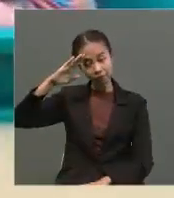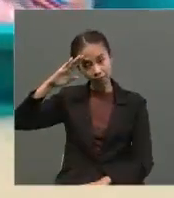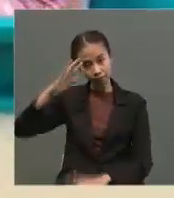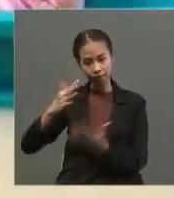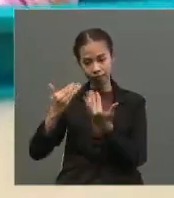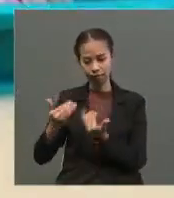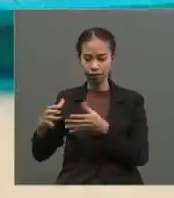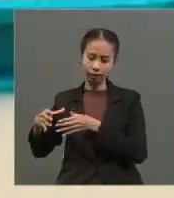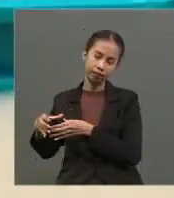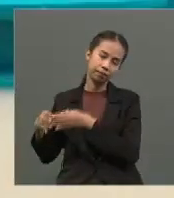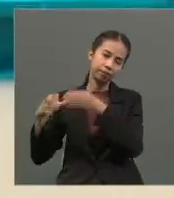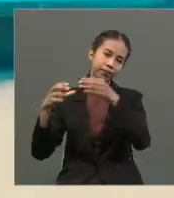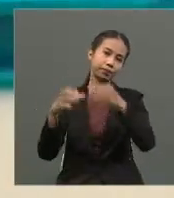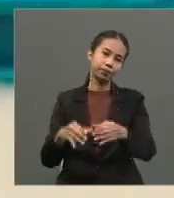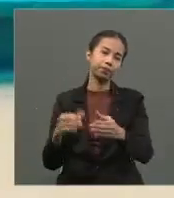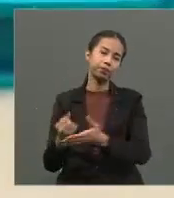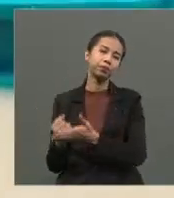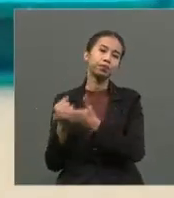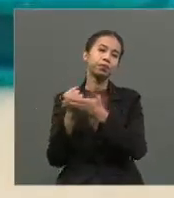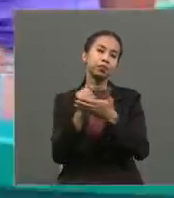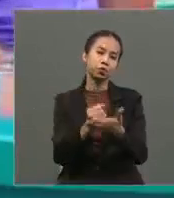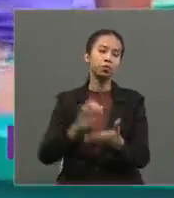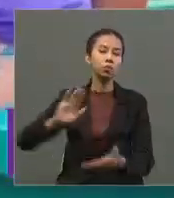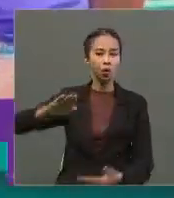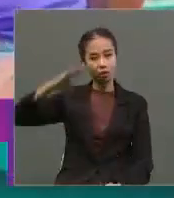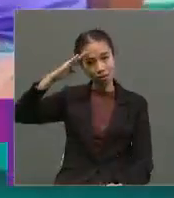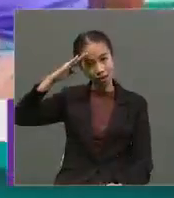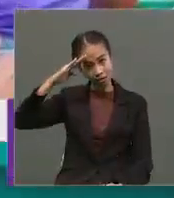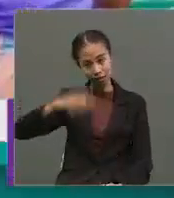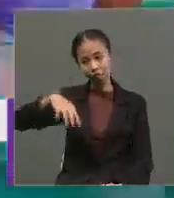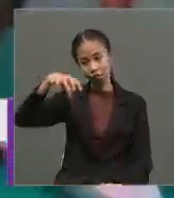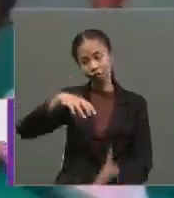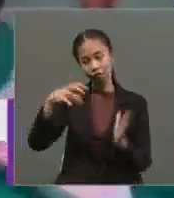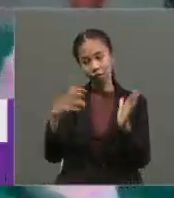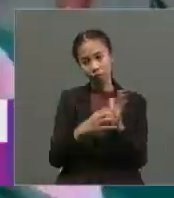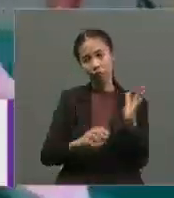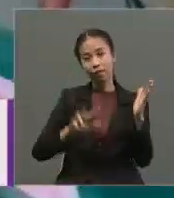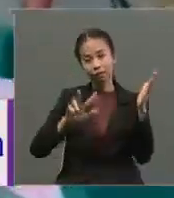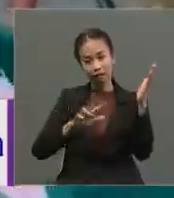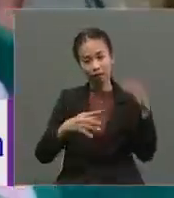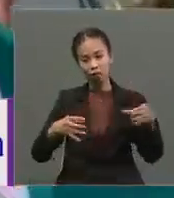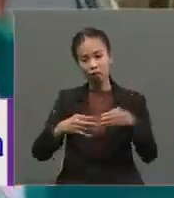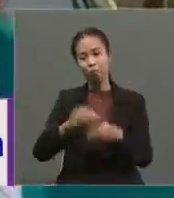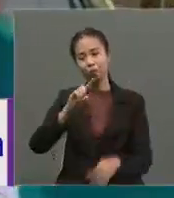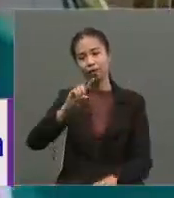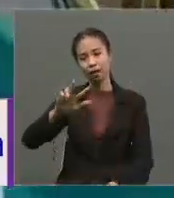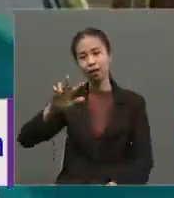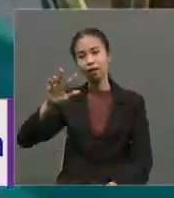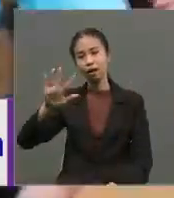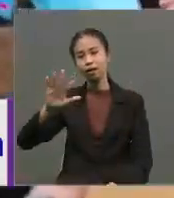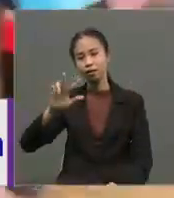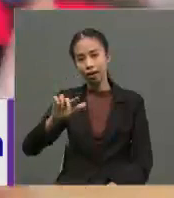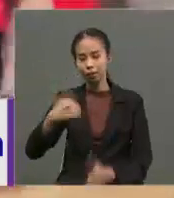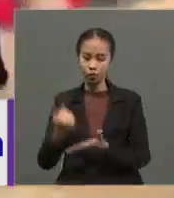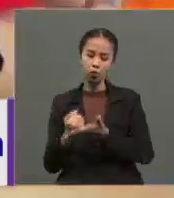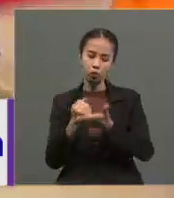ก็นำทีมศูนย์บรรเทาสาธารณภัยของกองพันทหารราบที่3กรมทหารราบที่153ครับลงพื้นที่ช่วยเหลือประชาช